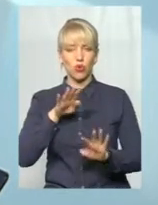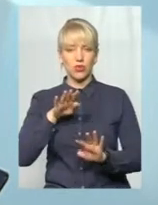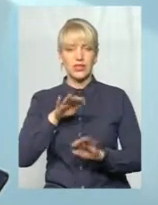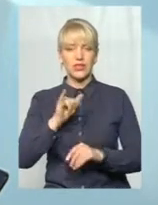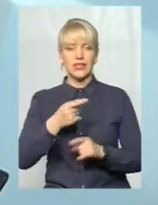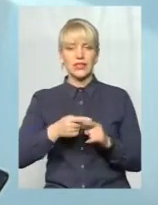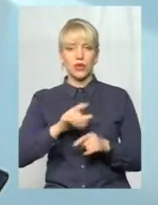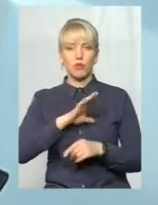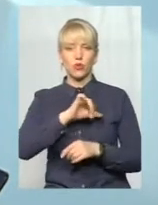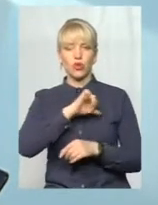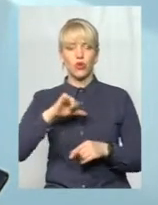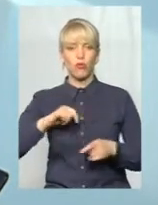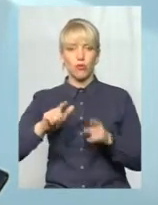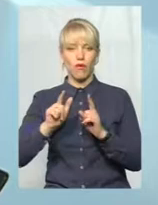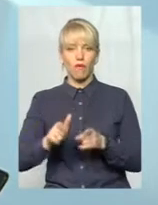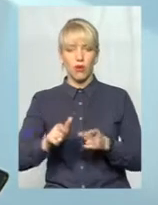батальйони, які